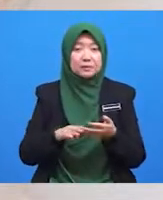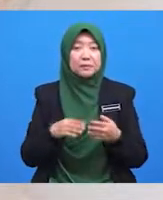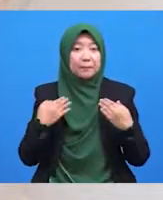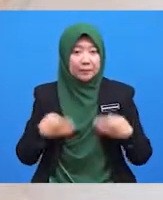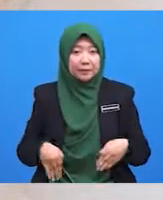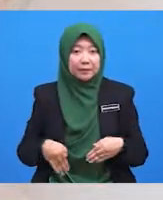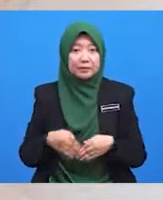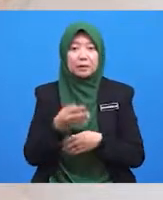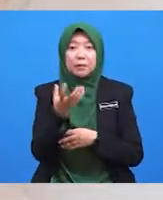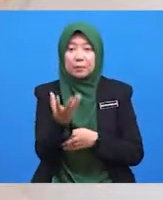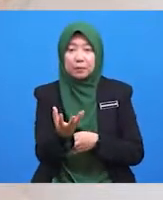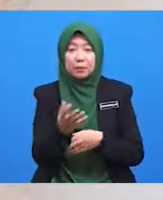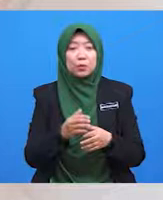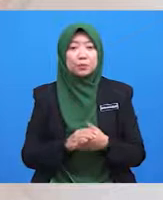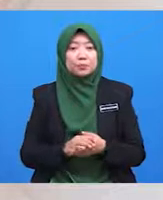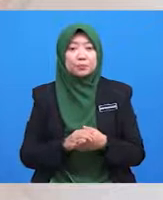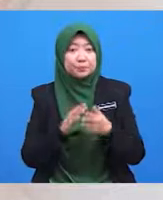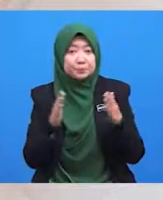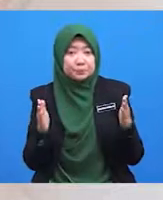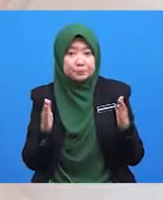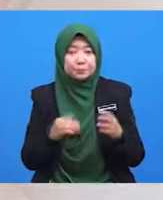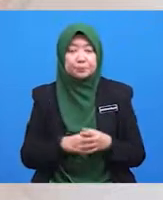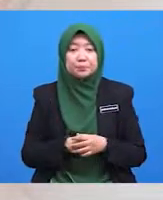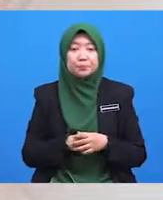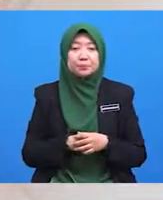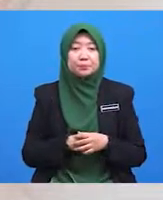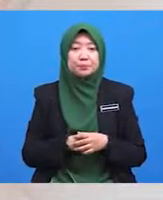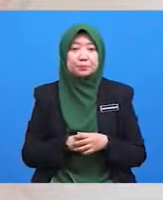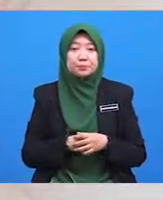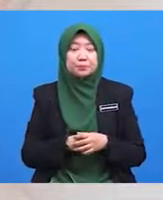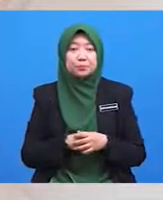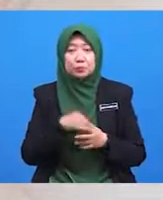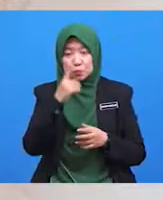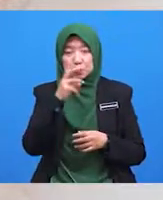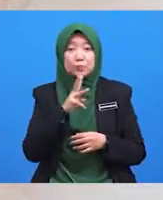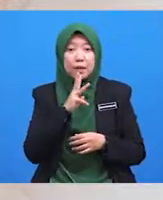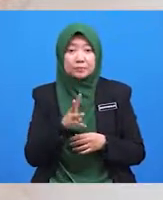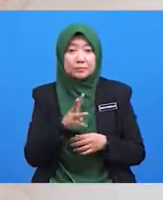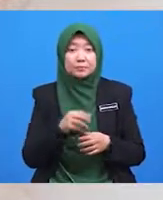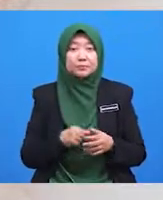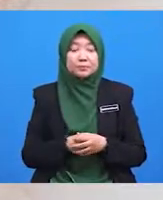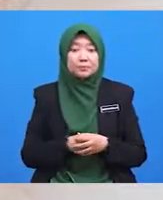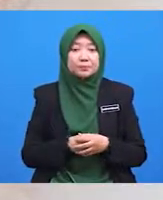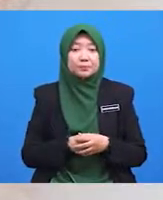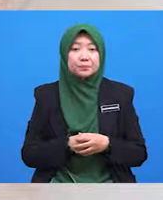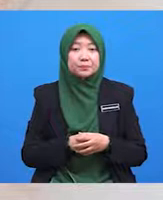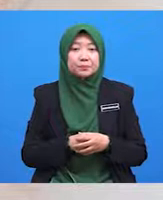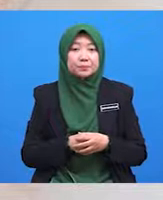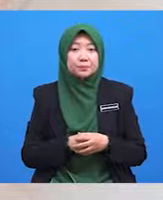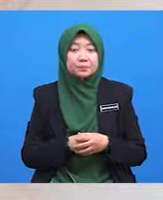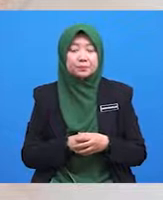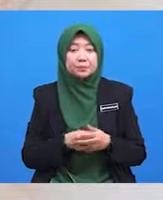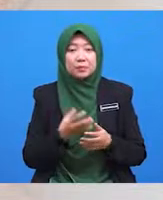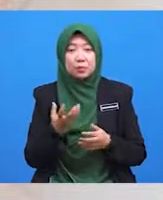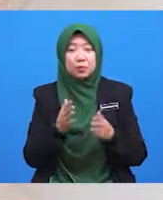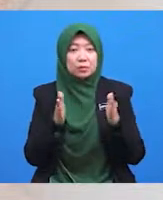Untuk mangkuk besar pula, ia digunakan untuk mengisi air. Untuk mangkuk kecil,